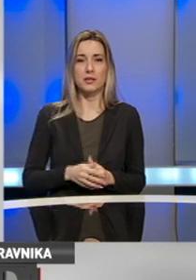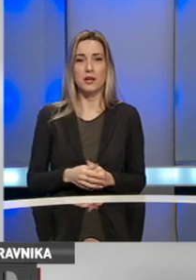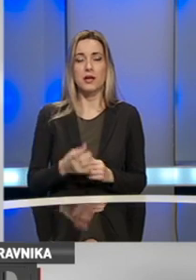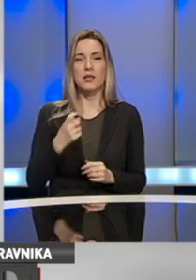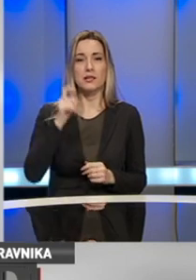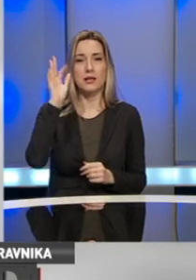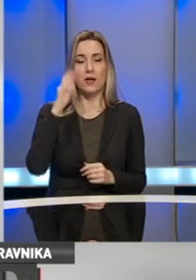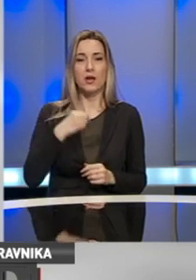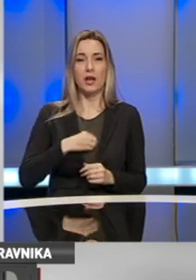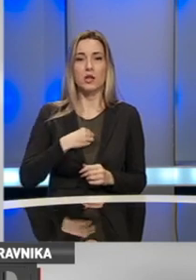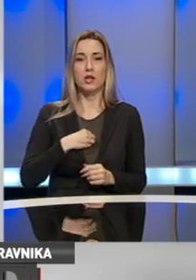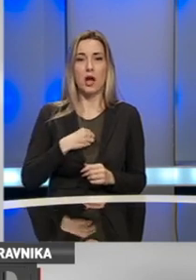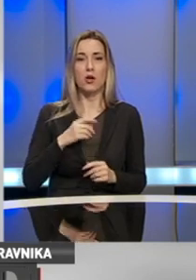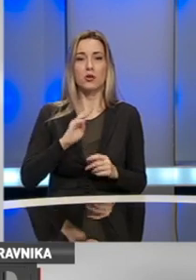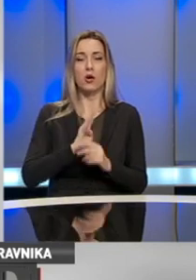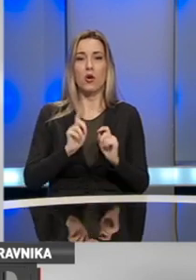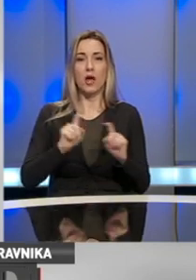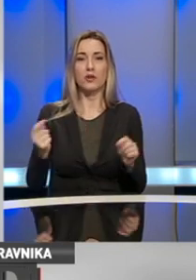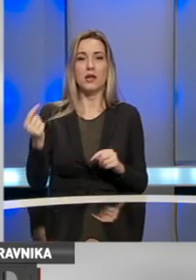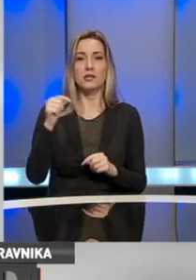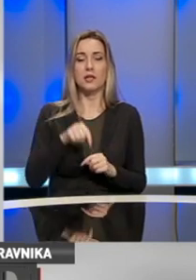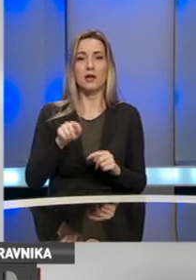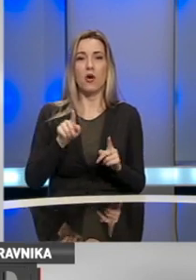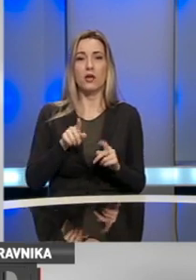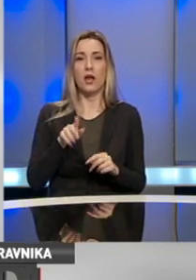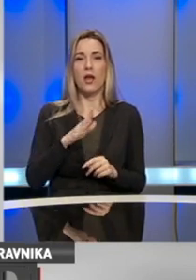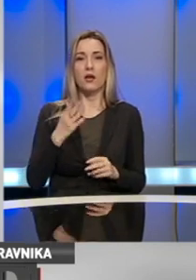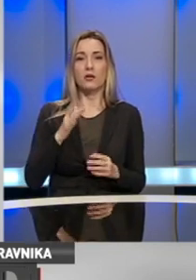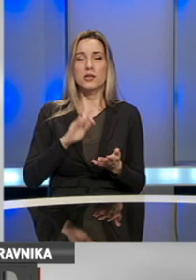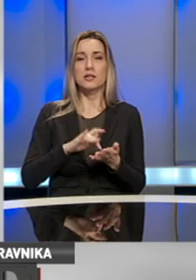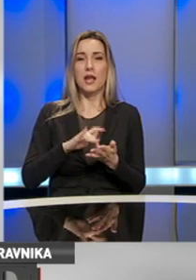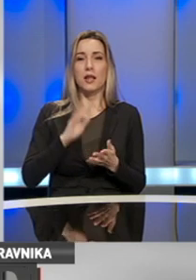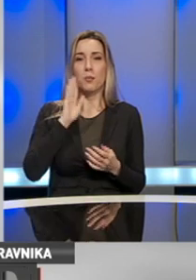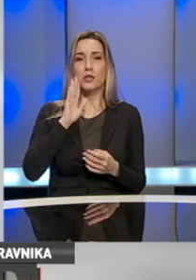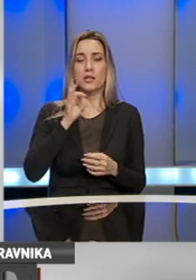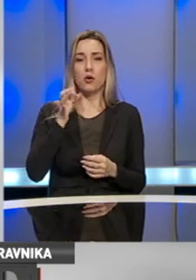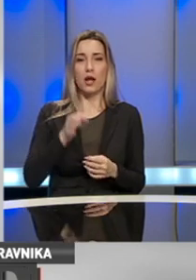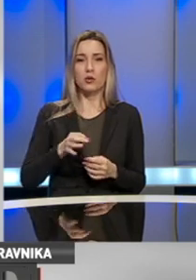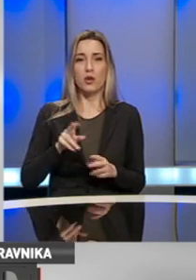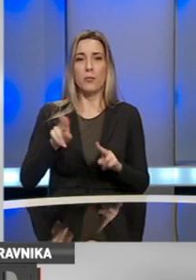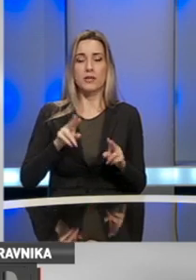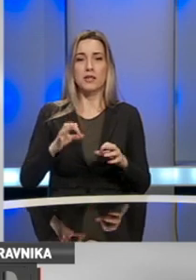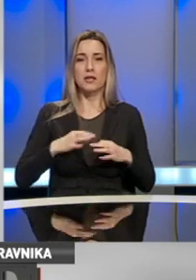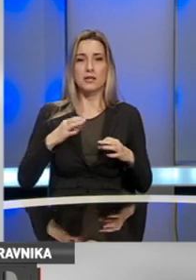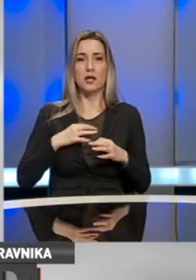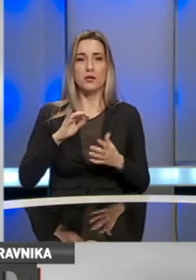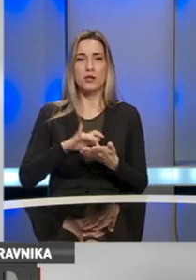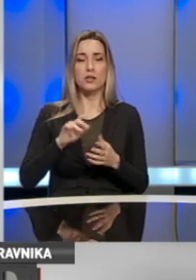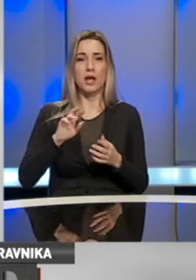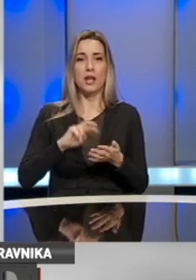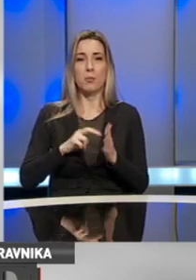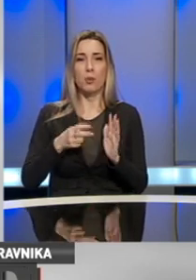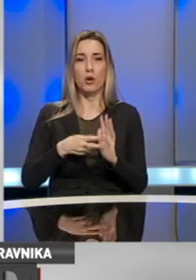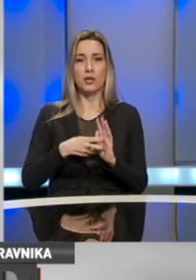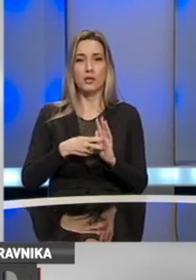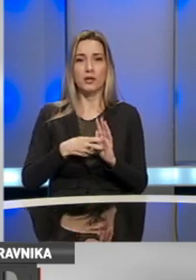Travnika. Nažalost, koronavirus stigao je i do Srednjobosanskog kantona. Ministar zdravstva i socijalne politike